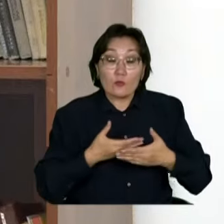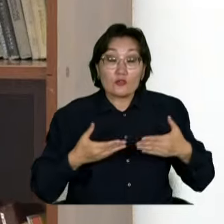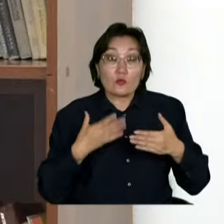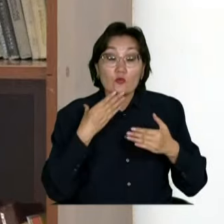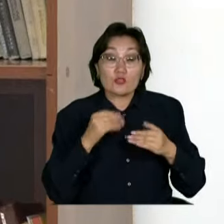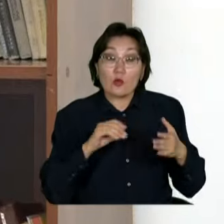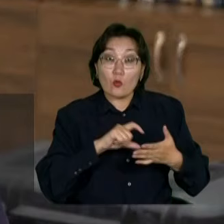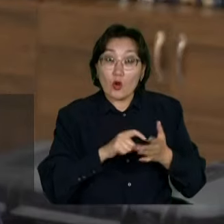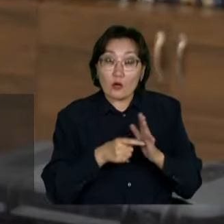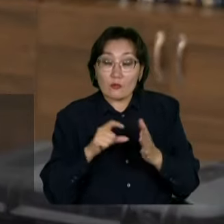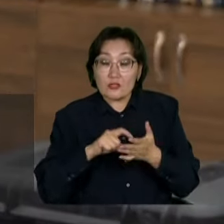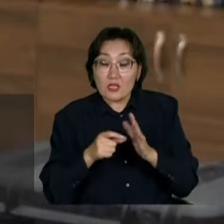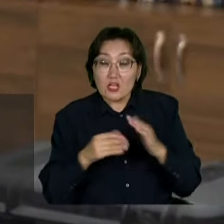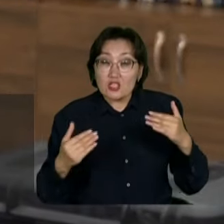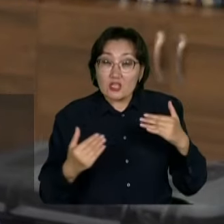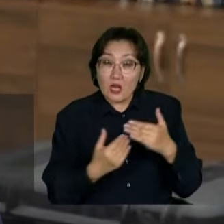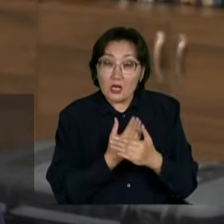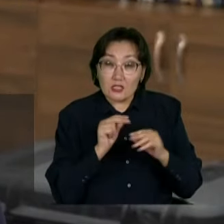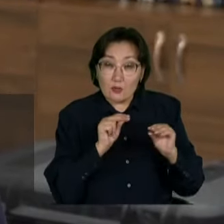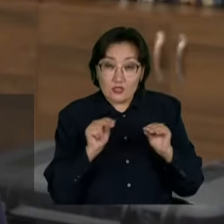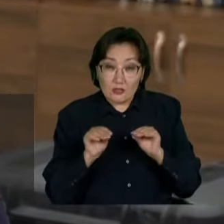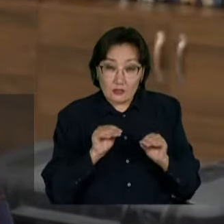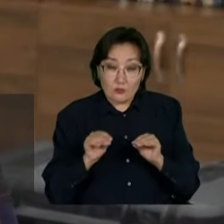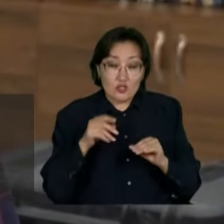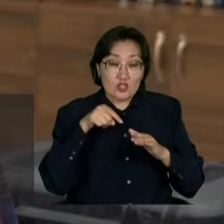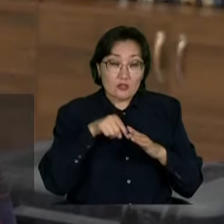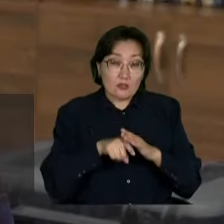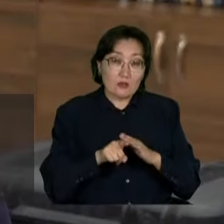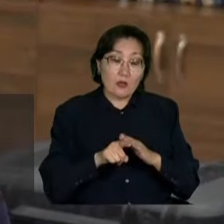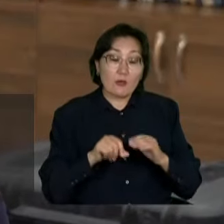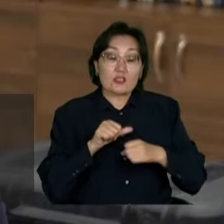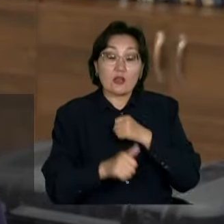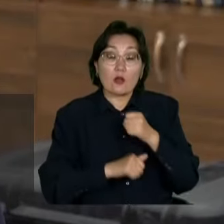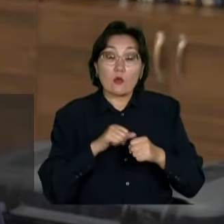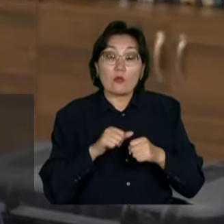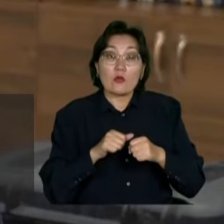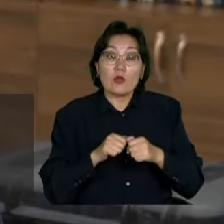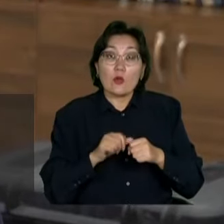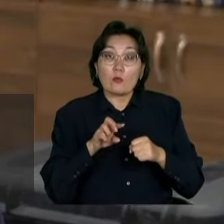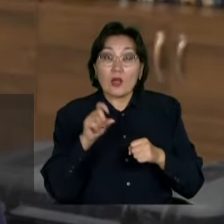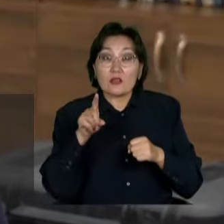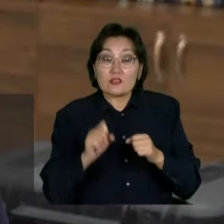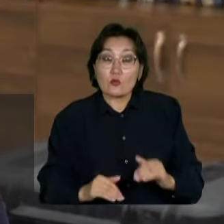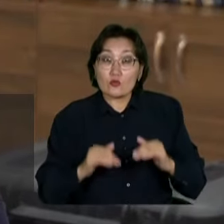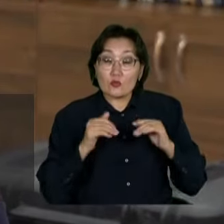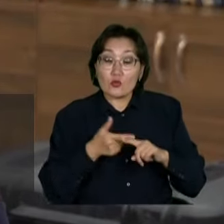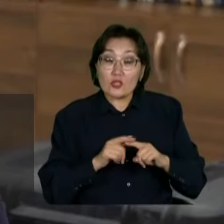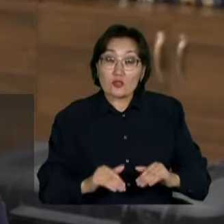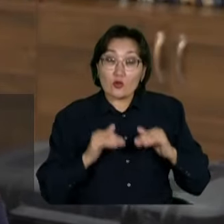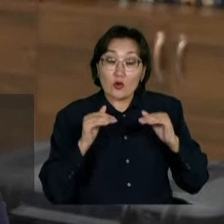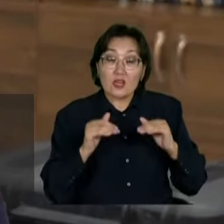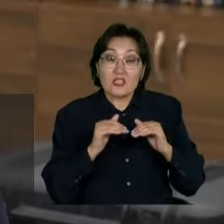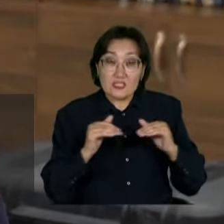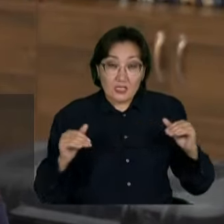өзіміздің корпустарымызды жаңартып отырмыз. Ішіндегі материалдық базаны өте жоғары деңгейдегі жаңартып